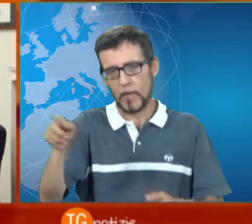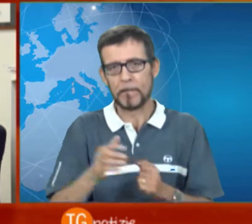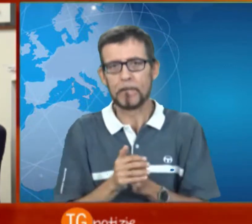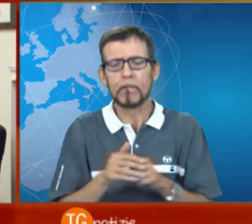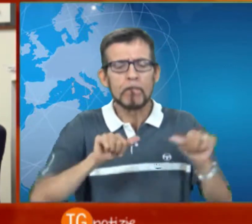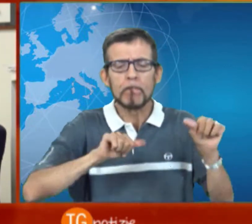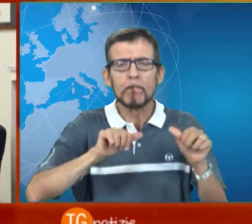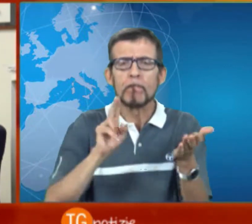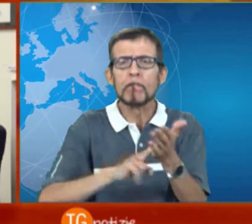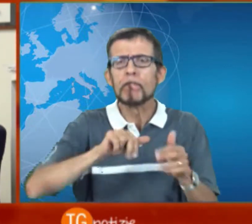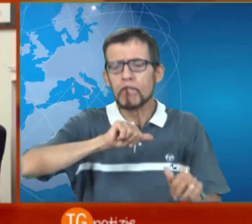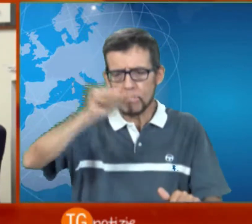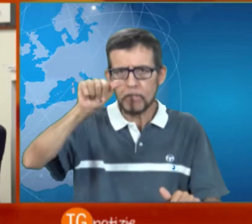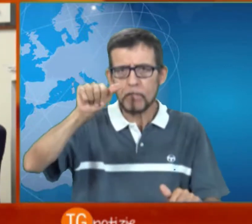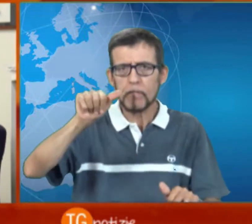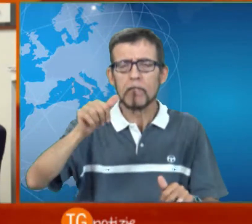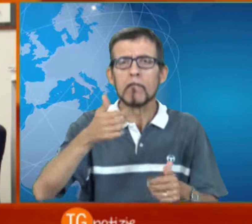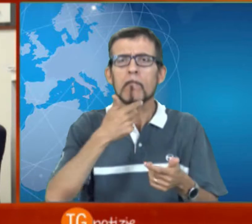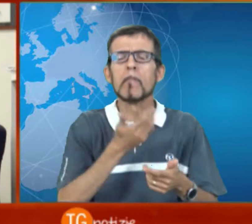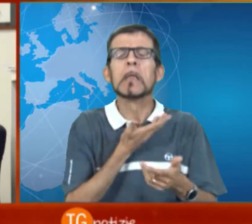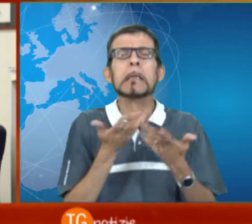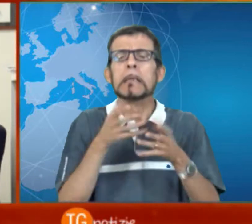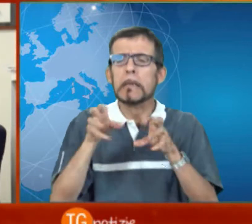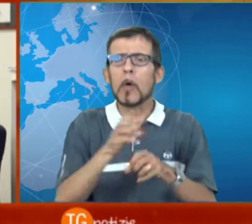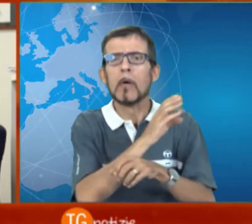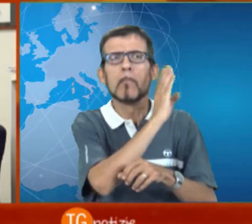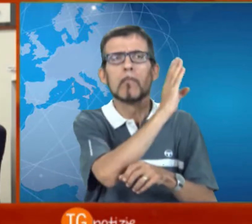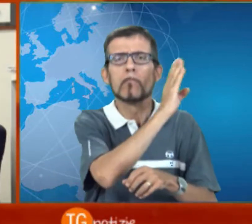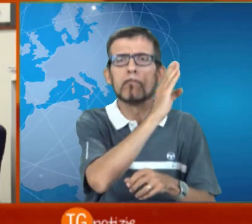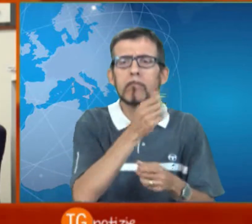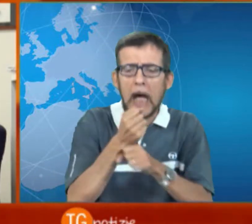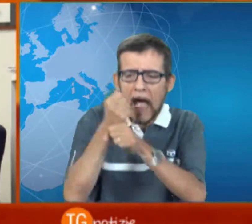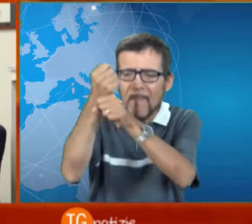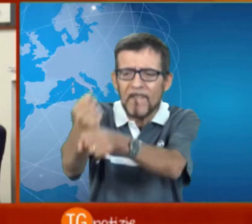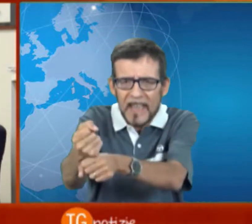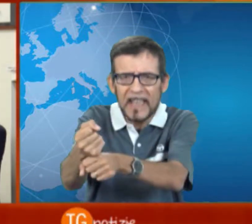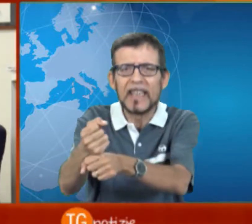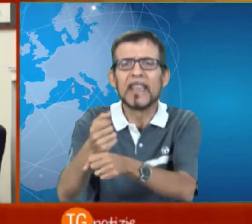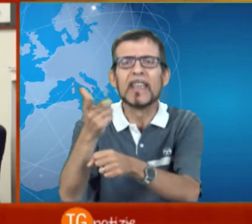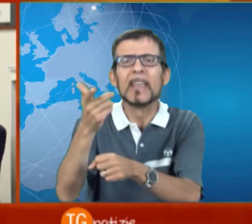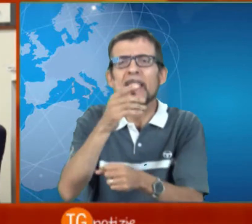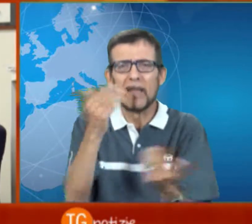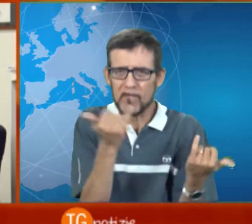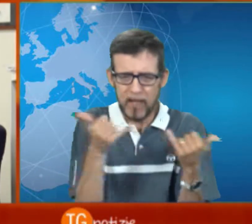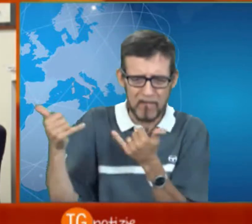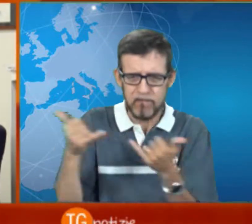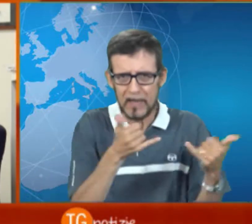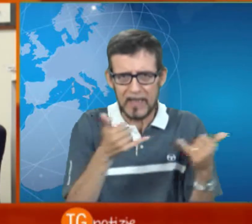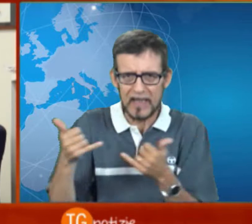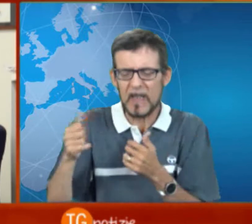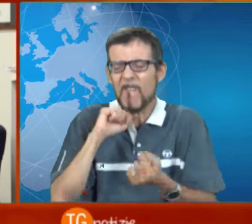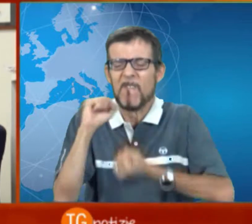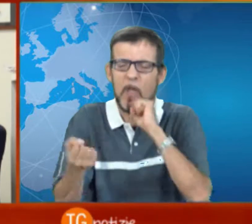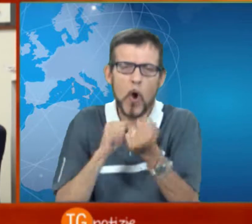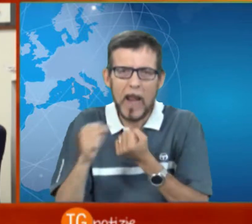Il primo si occuperà di affidi, di adozioni e anche di violenza sui minori, perché siamo andati a vedere un